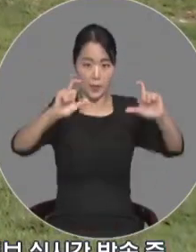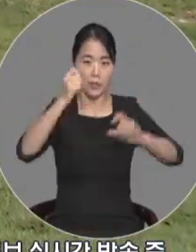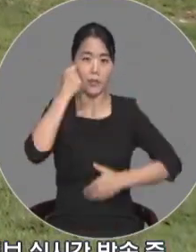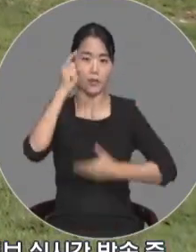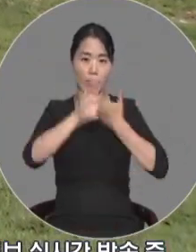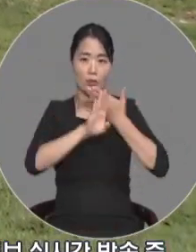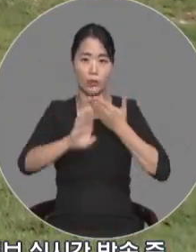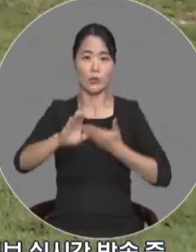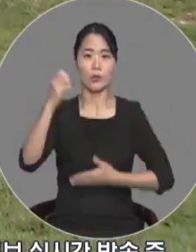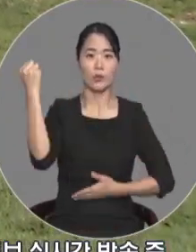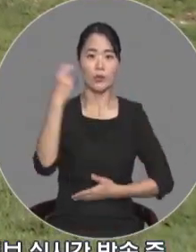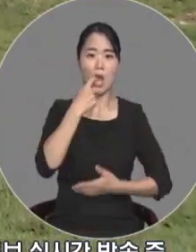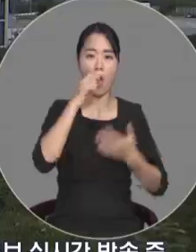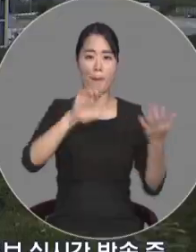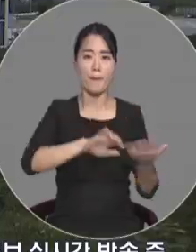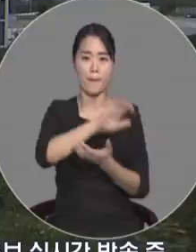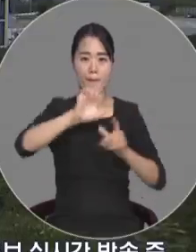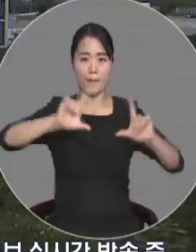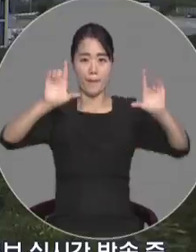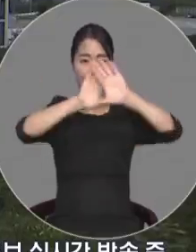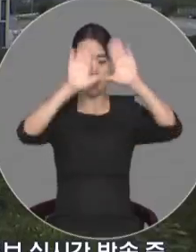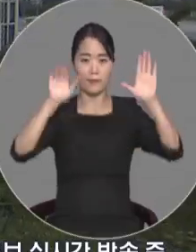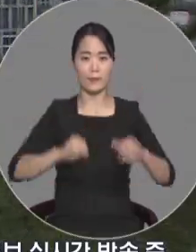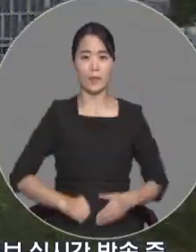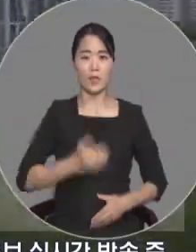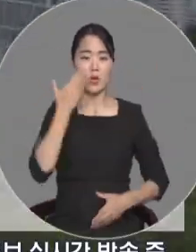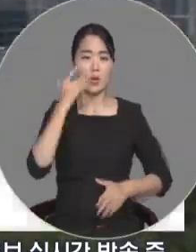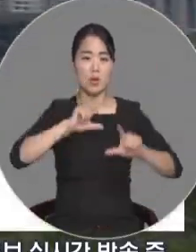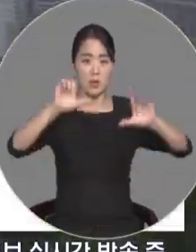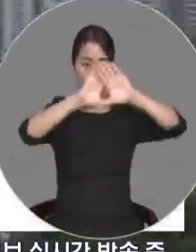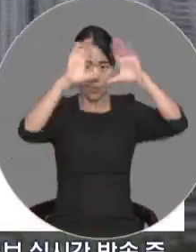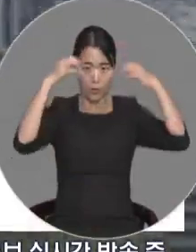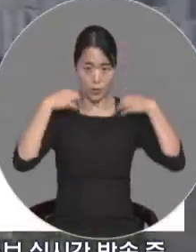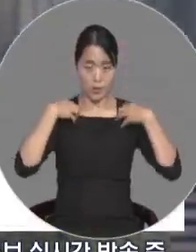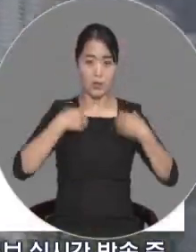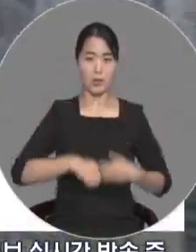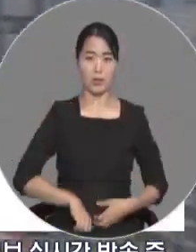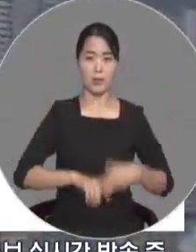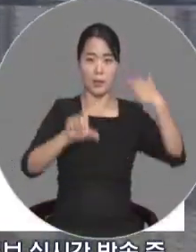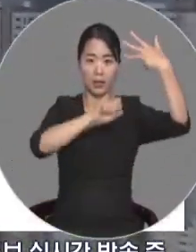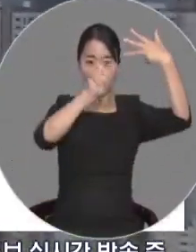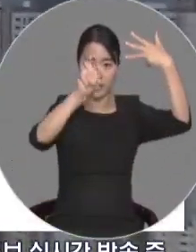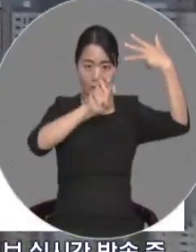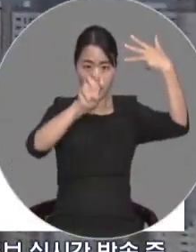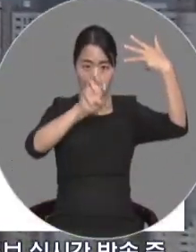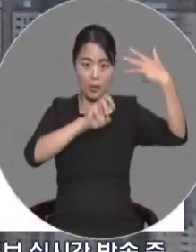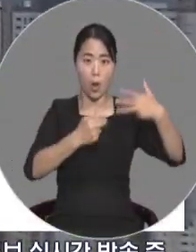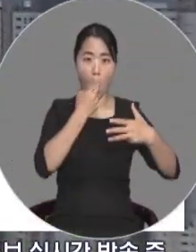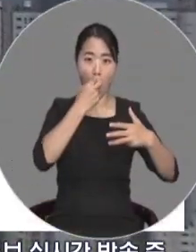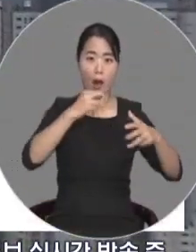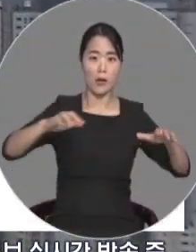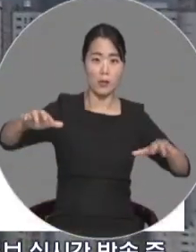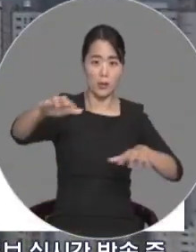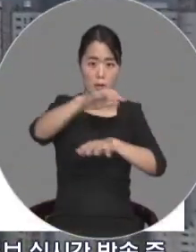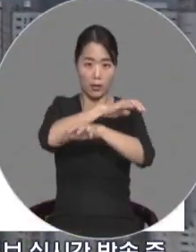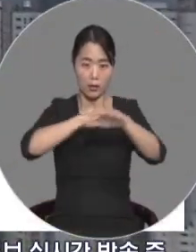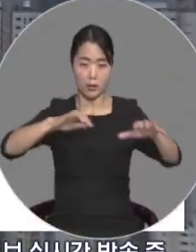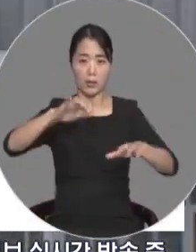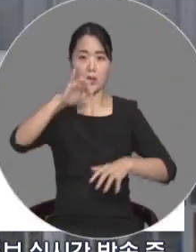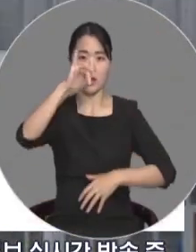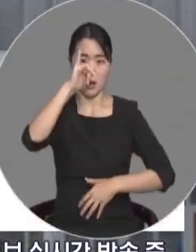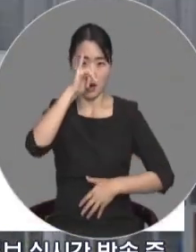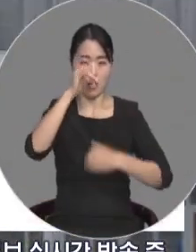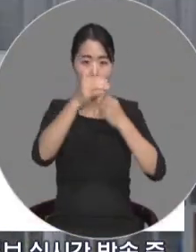흐린 날씨가 찾아왔습니다. 울산 기상대는 30일까지 저기압의 영향으로 50에서 최대